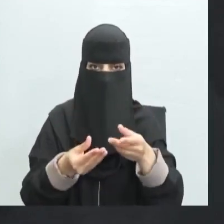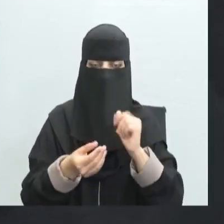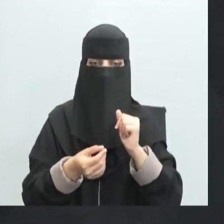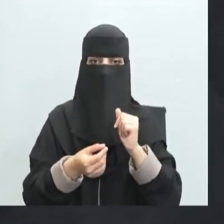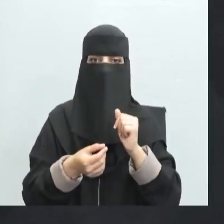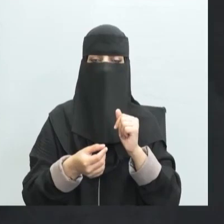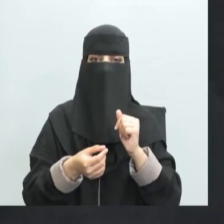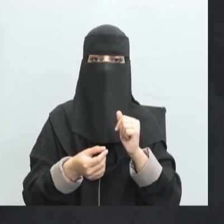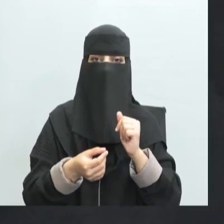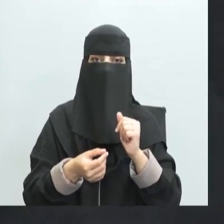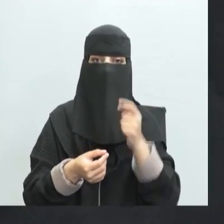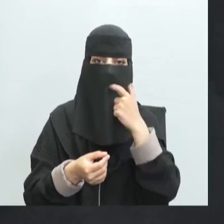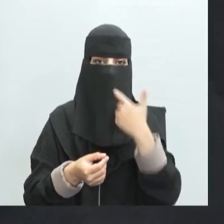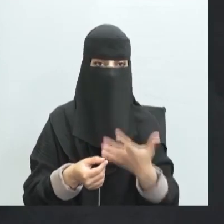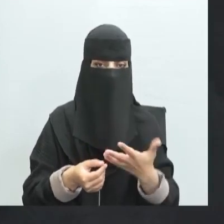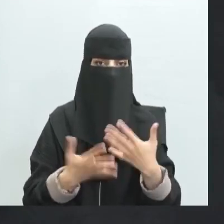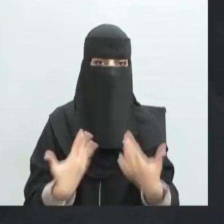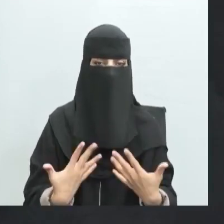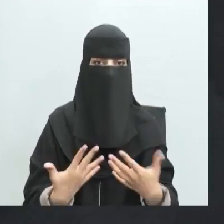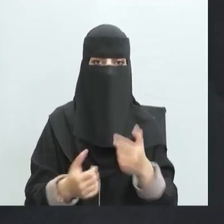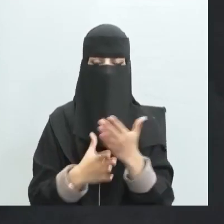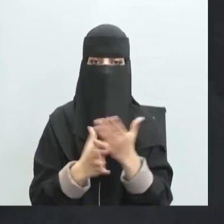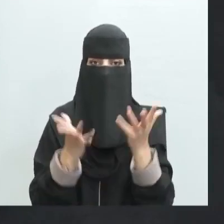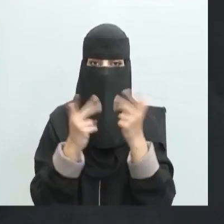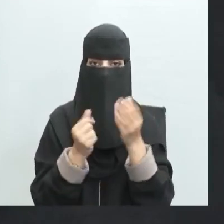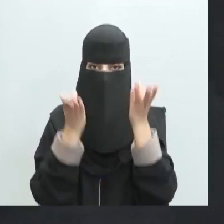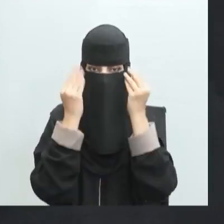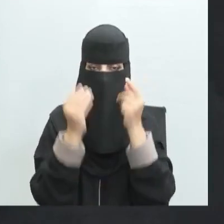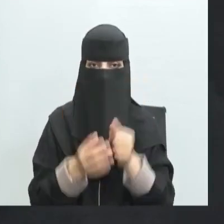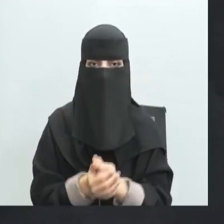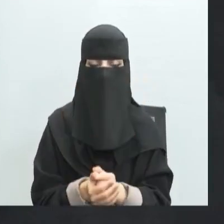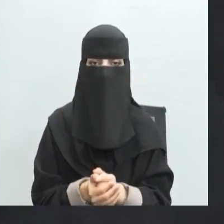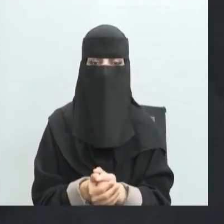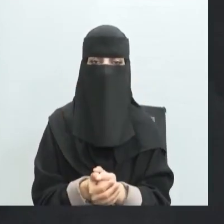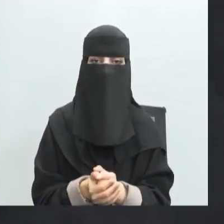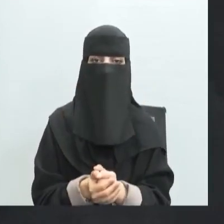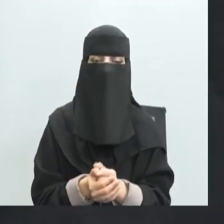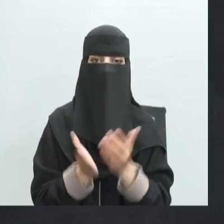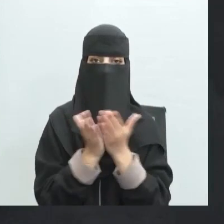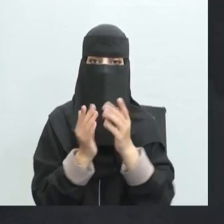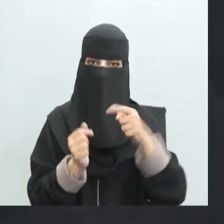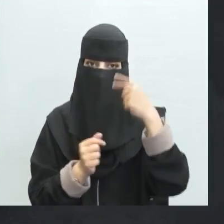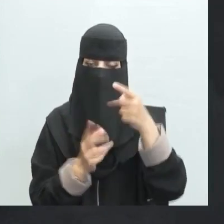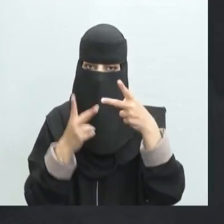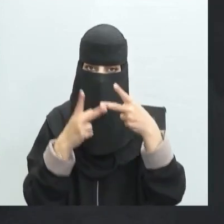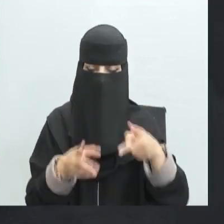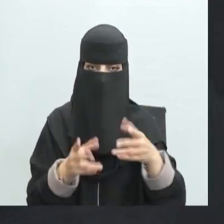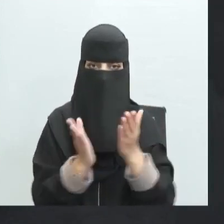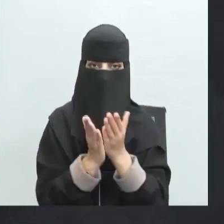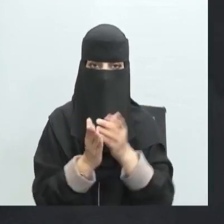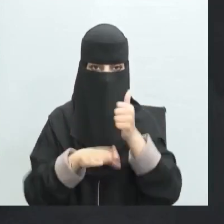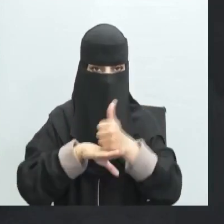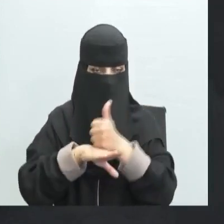او يعني تسهل عليه الماده العلميه باذن الله تعالى في الدرس القادم حنبدا في الدرس